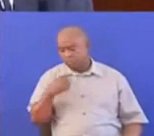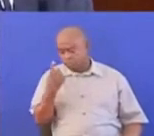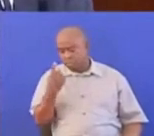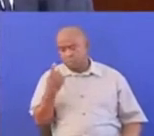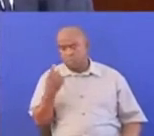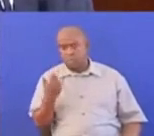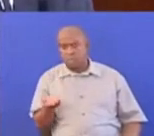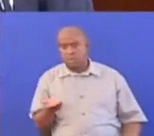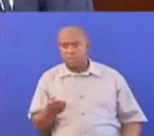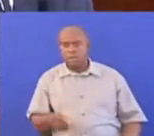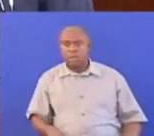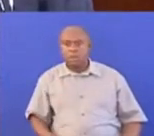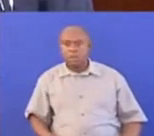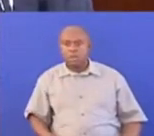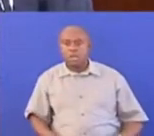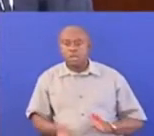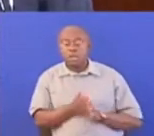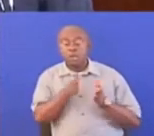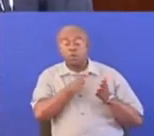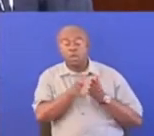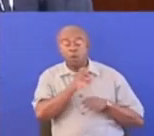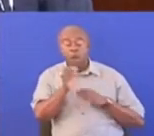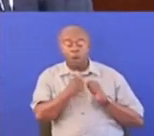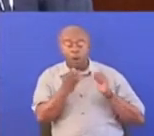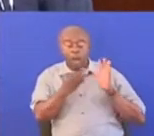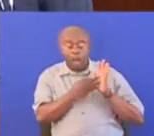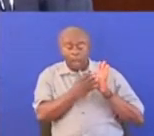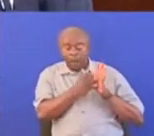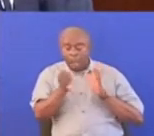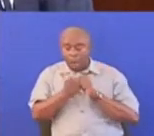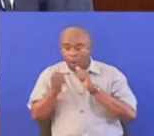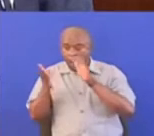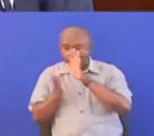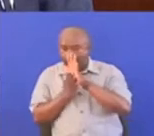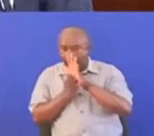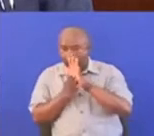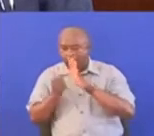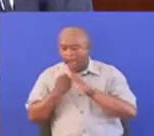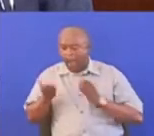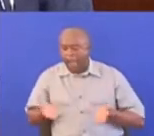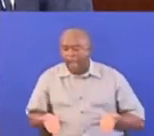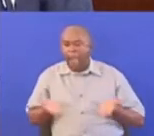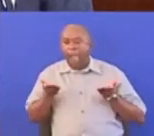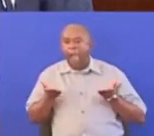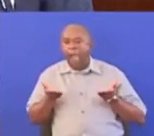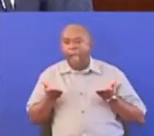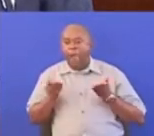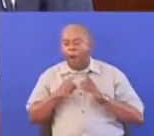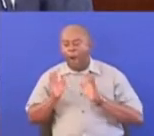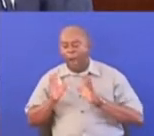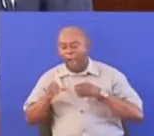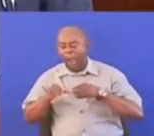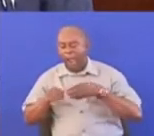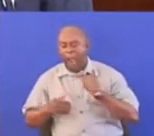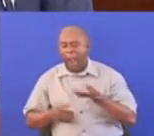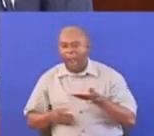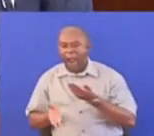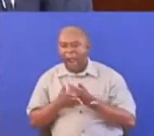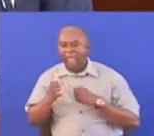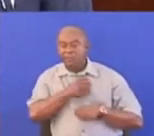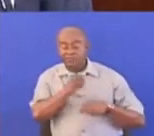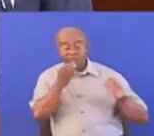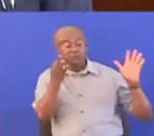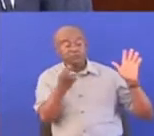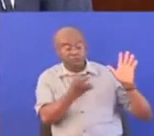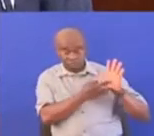kwa kueleza mwaka 2018-19 nilibahatika pia kuwa katika timu ya awali ya mawaziri